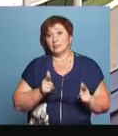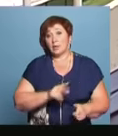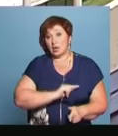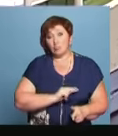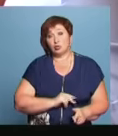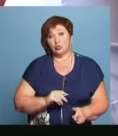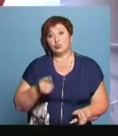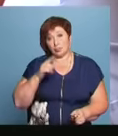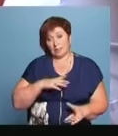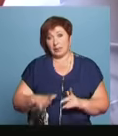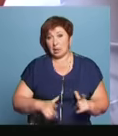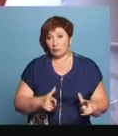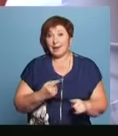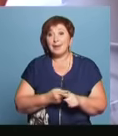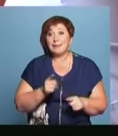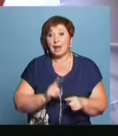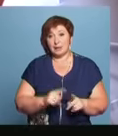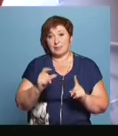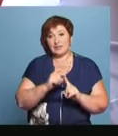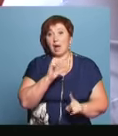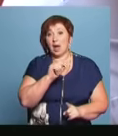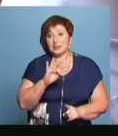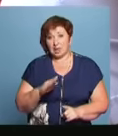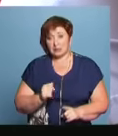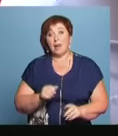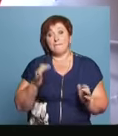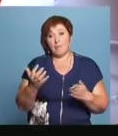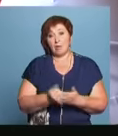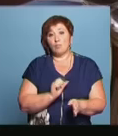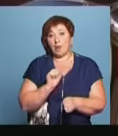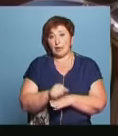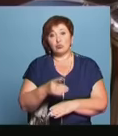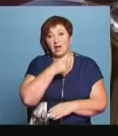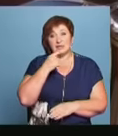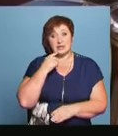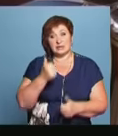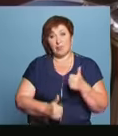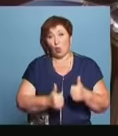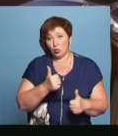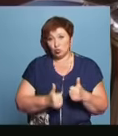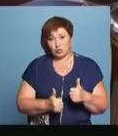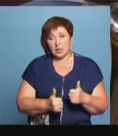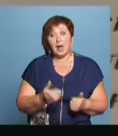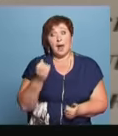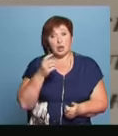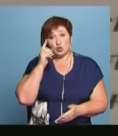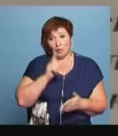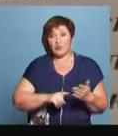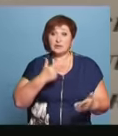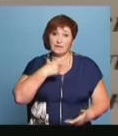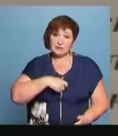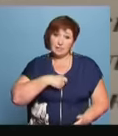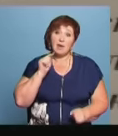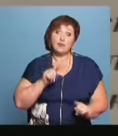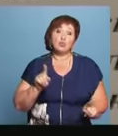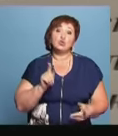был более подготовлен. Именно это, по словам Азата, и помогло ему одержать победу на всероссийском конкурсе. А еще уверенность в себе и в том,